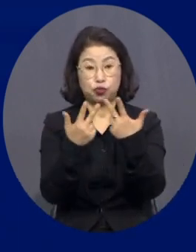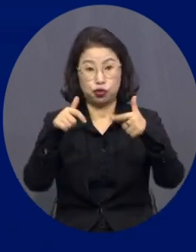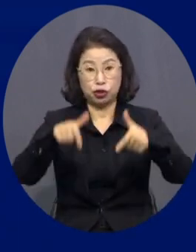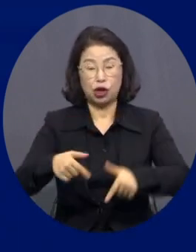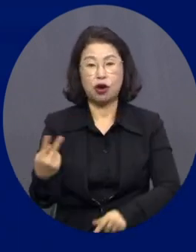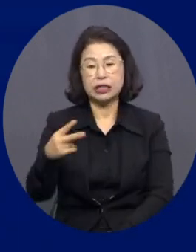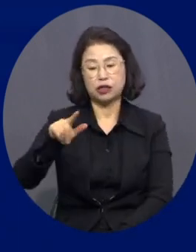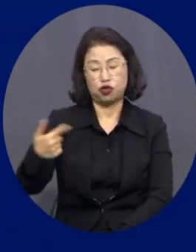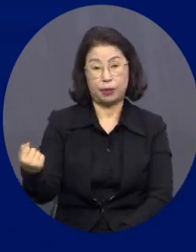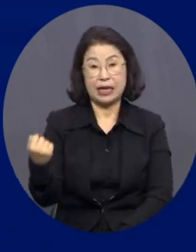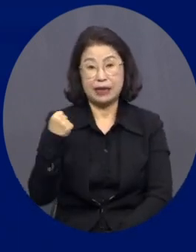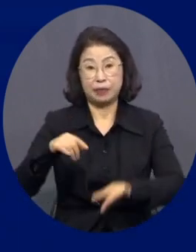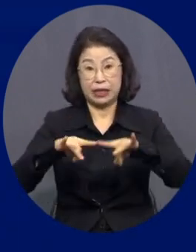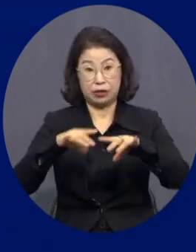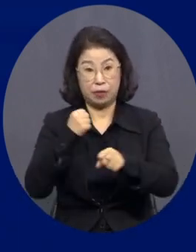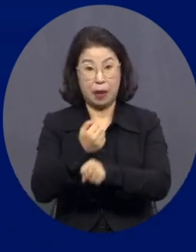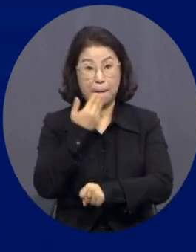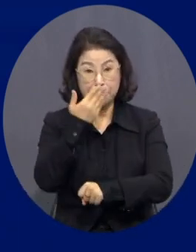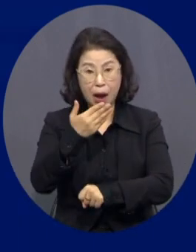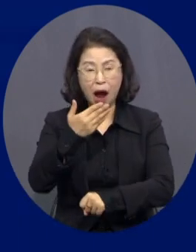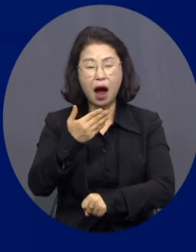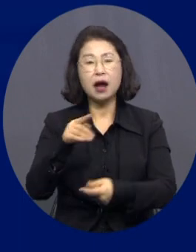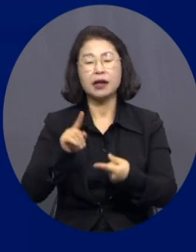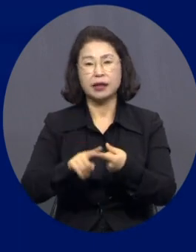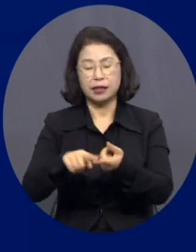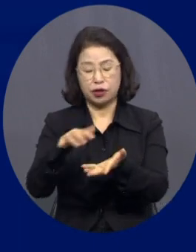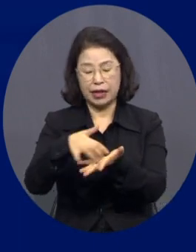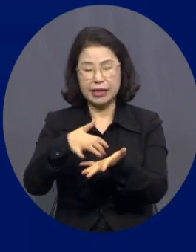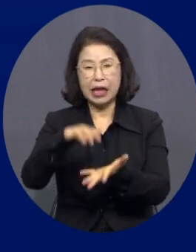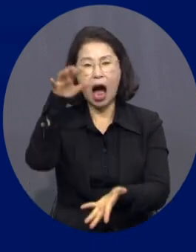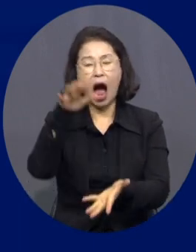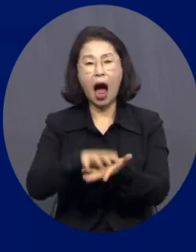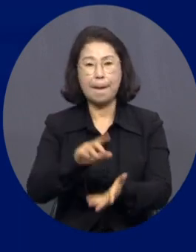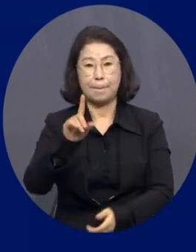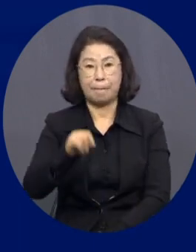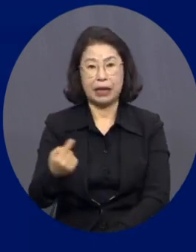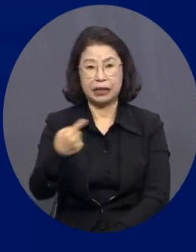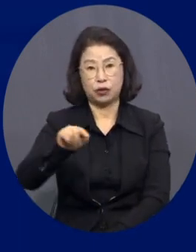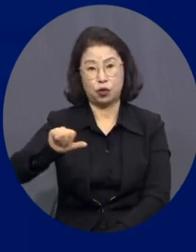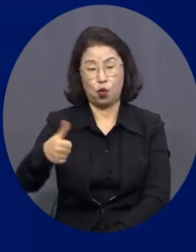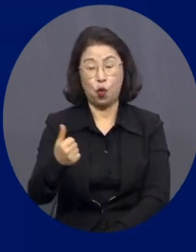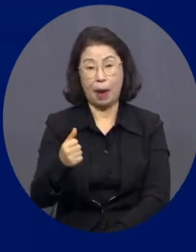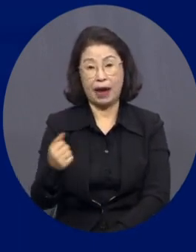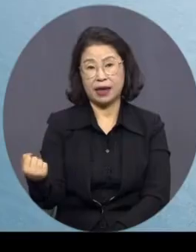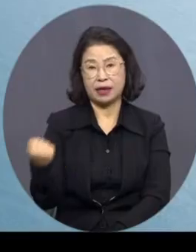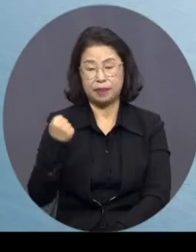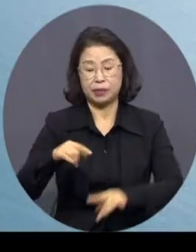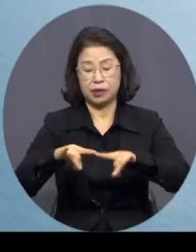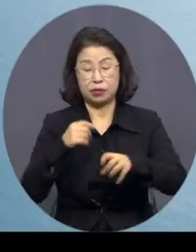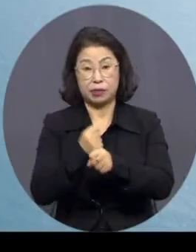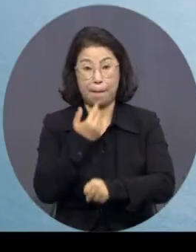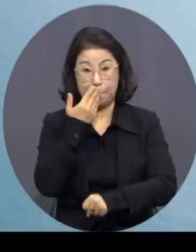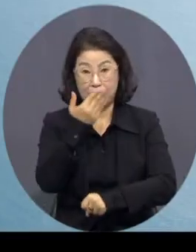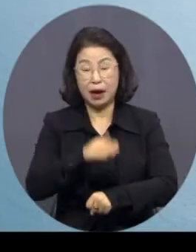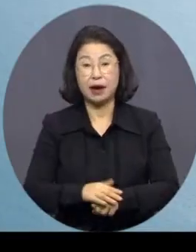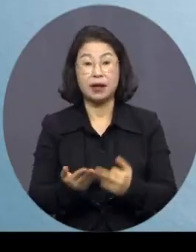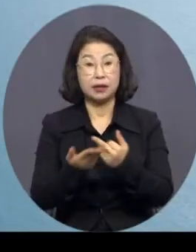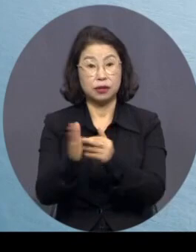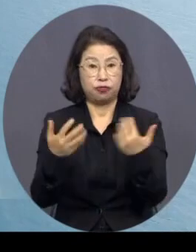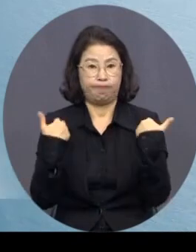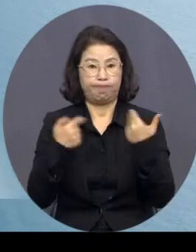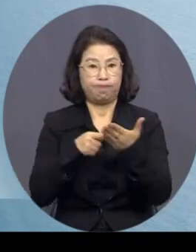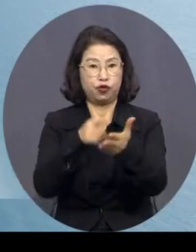2,600 MW 등 총 잠재량이 11500 500w 조사됐습니다 제주도가